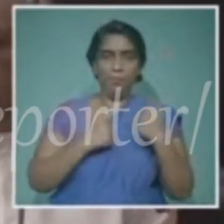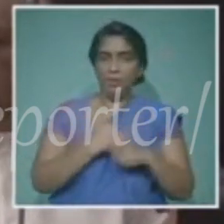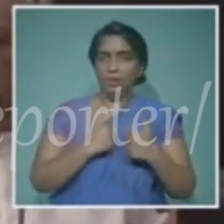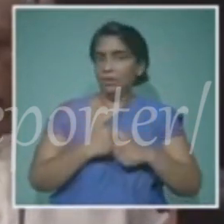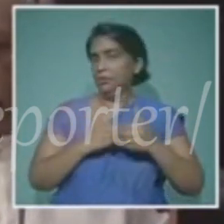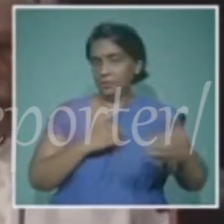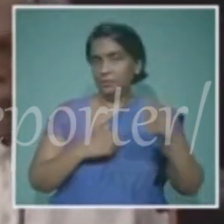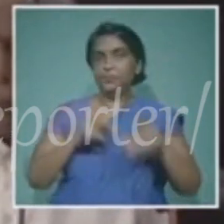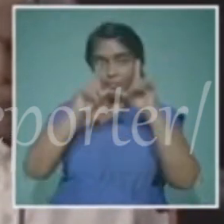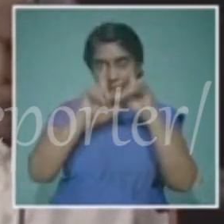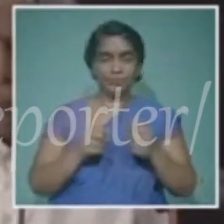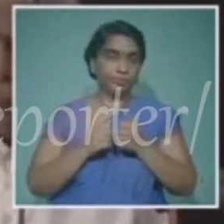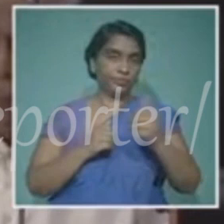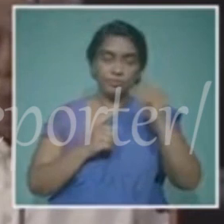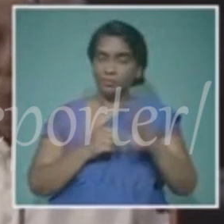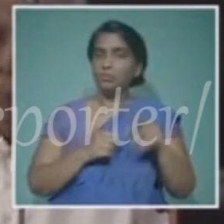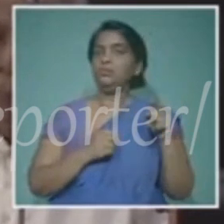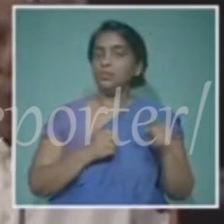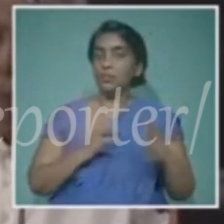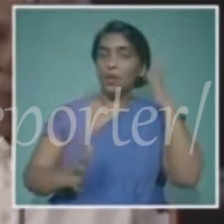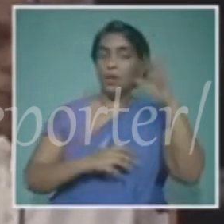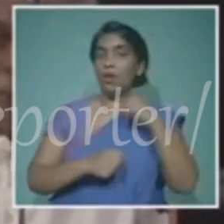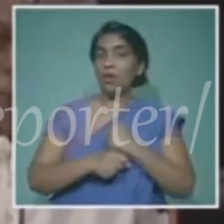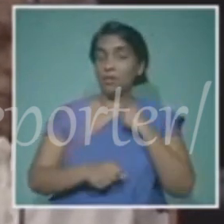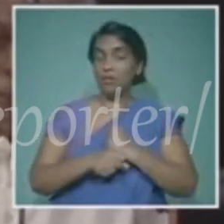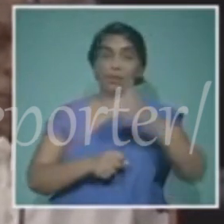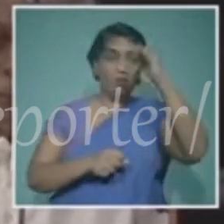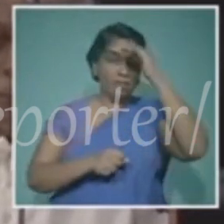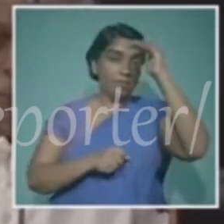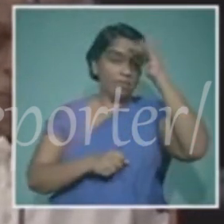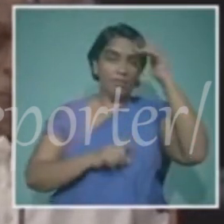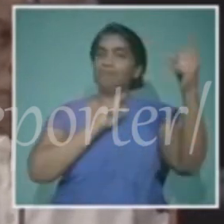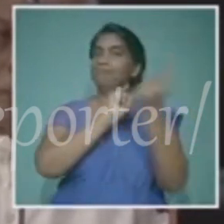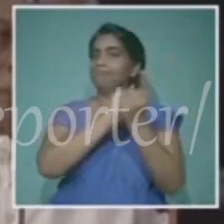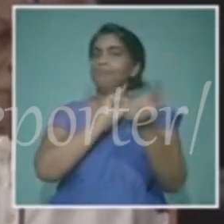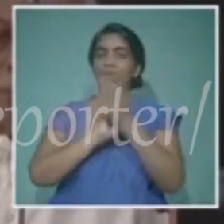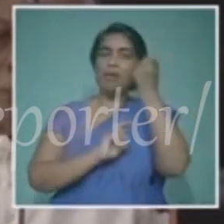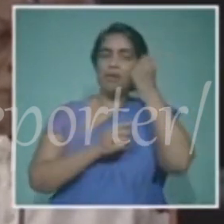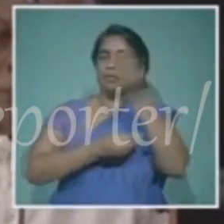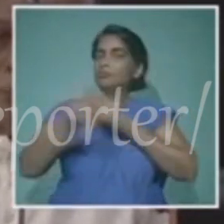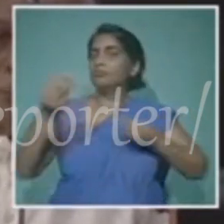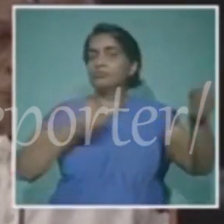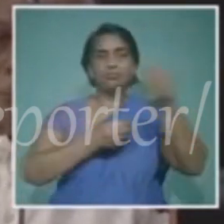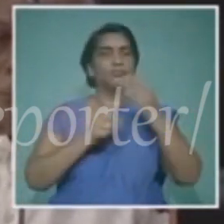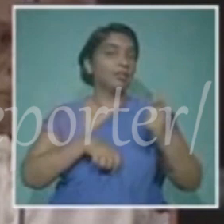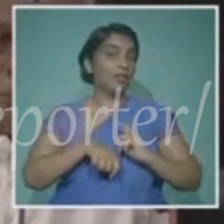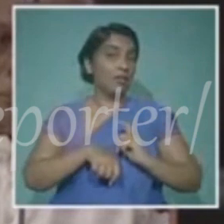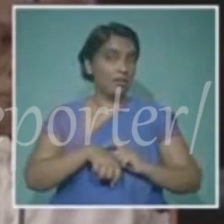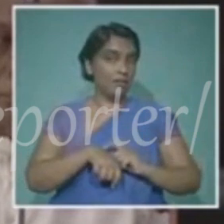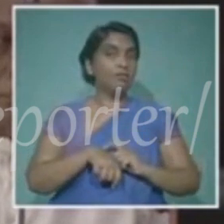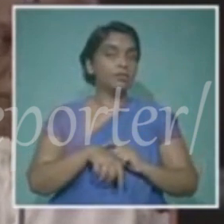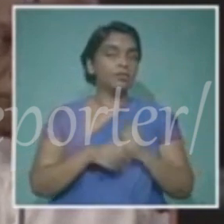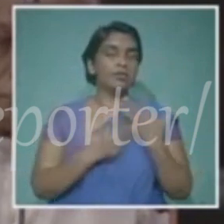යනවා. මෙවැනි පසුබිමකදී තමයි ලෝක රාජ්‍ය නායක නායිකාවන් සමග අදහස් සුවමාරු කර ගැනීමට අවස්ථා